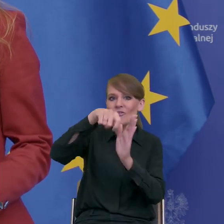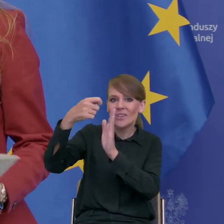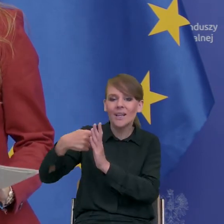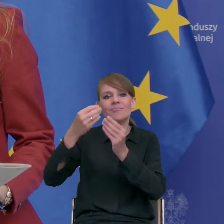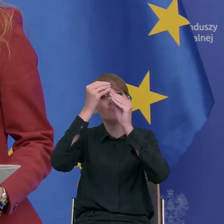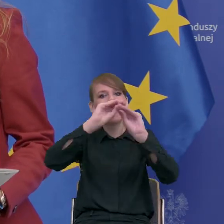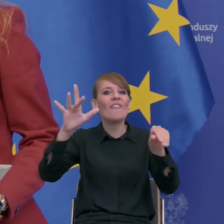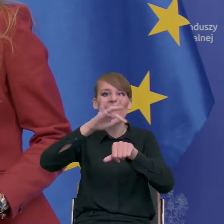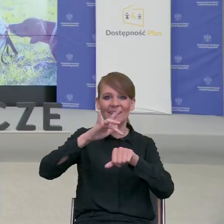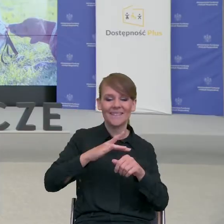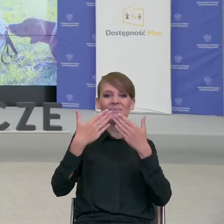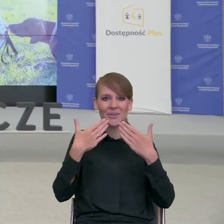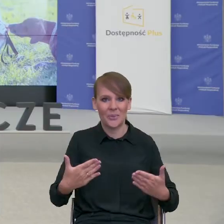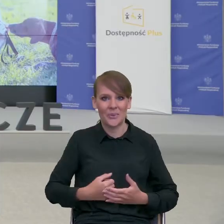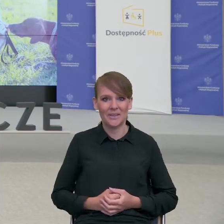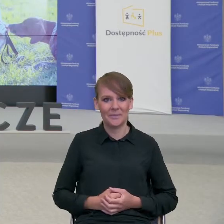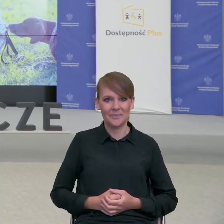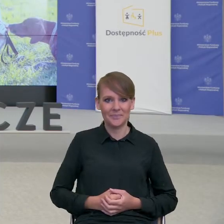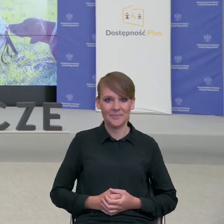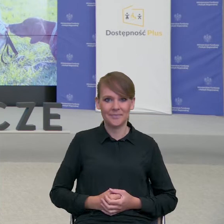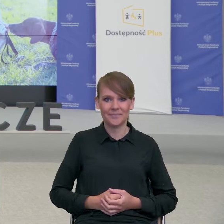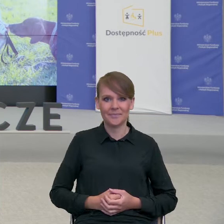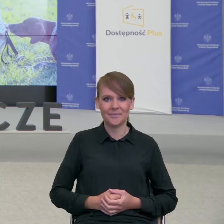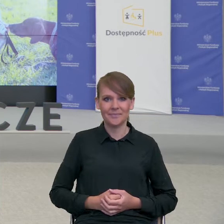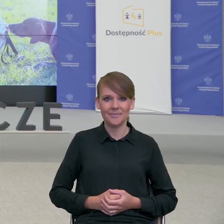ogłoszenie wyników. Dziękuję bardzo.